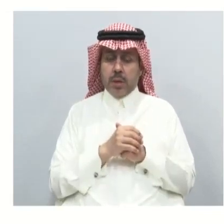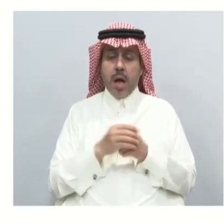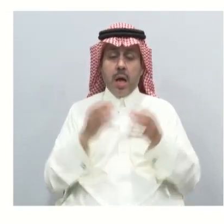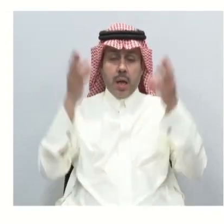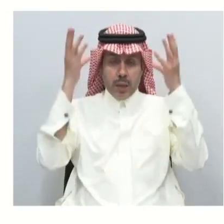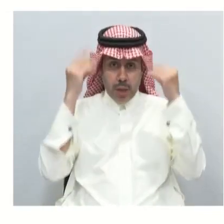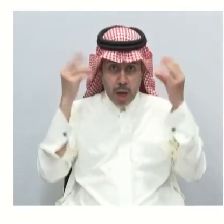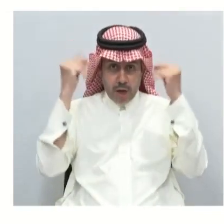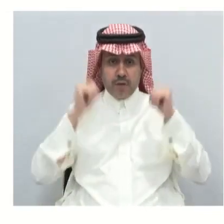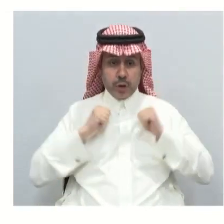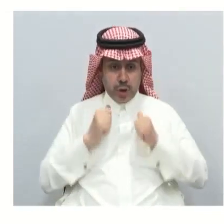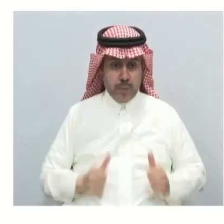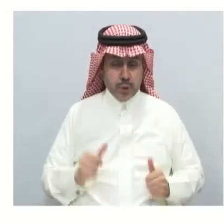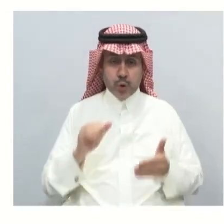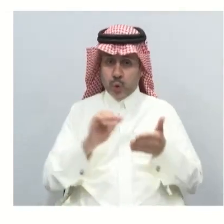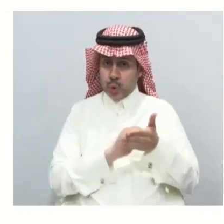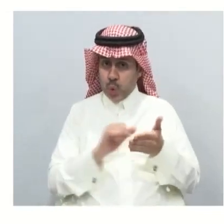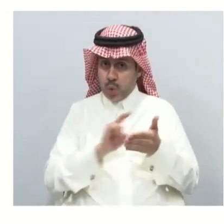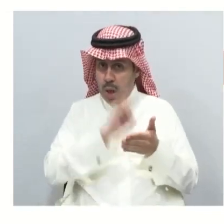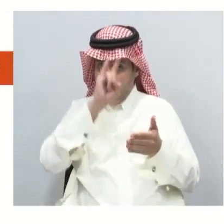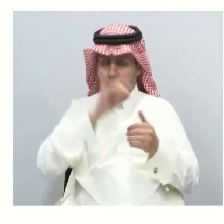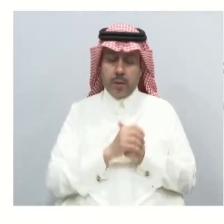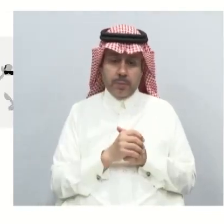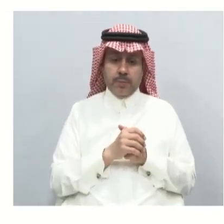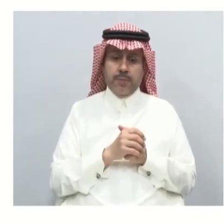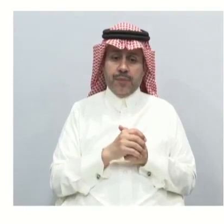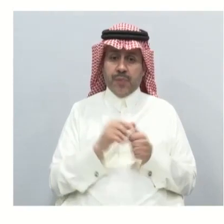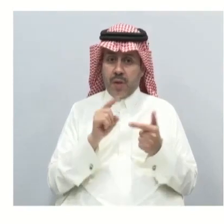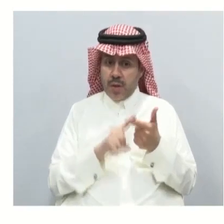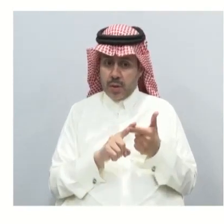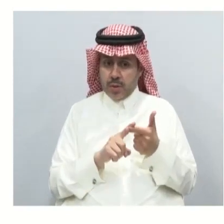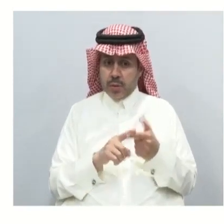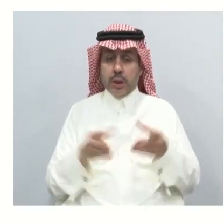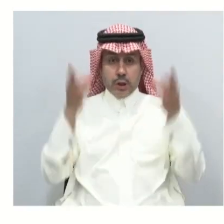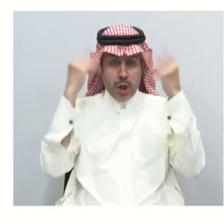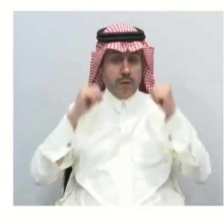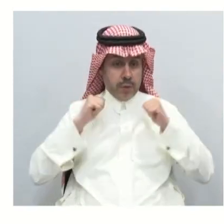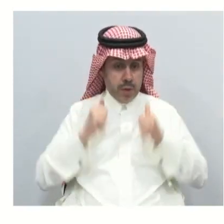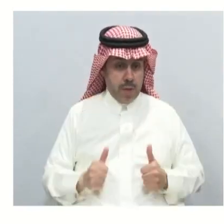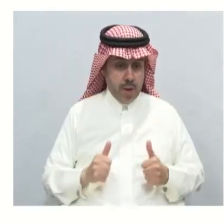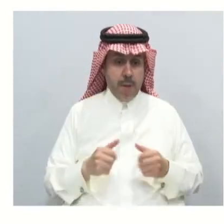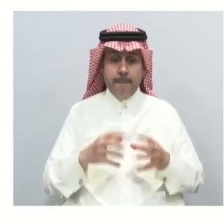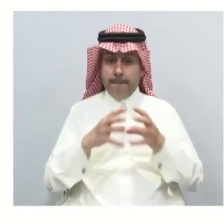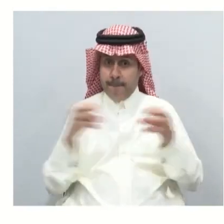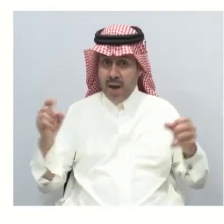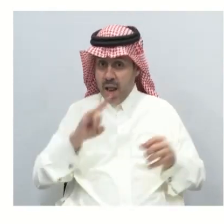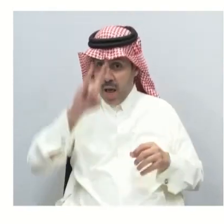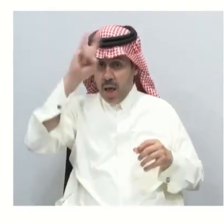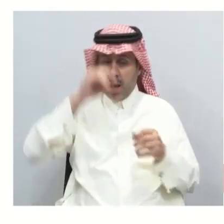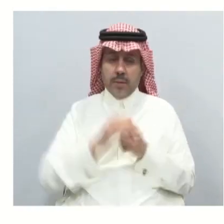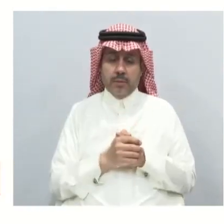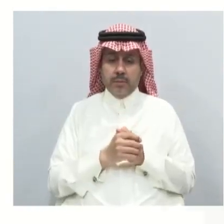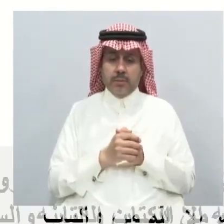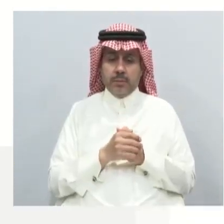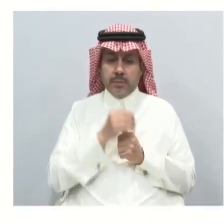ان يتعرف الطالب على شروط لا اله الا الله ثانيا ان يتعرف الطالب على معنى لا اله الا الله